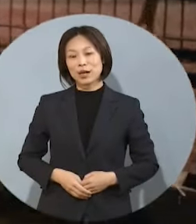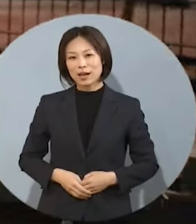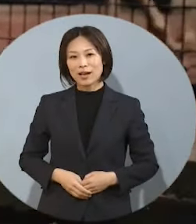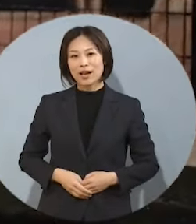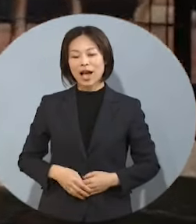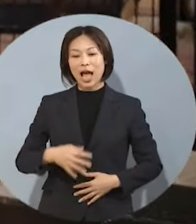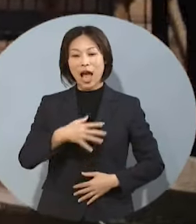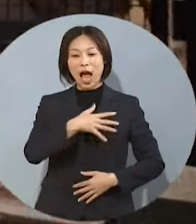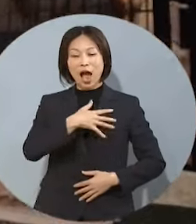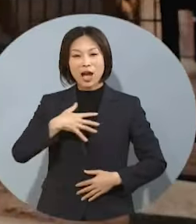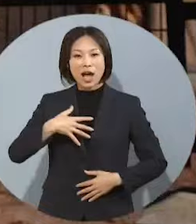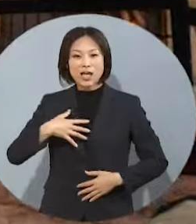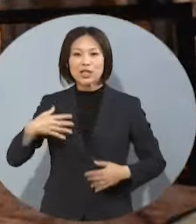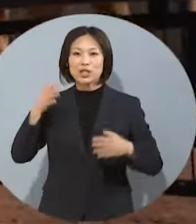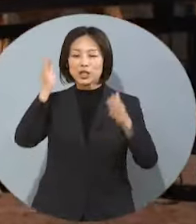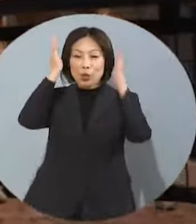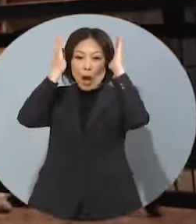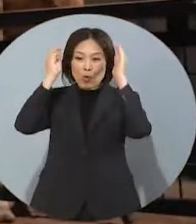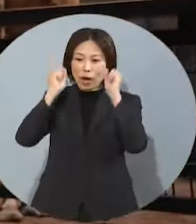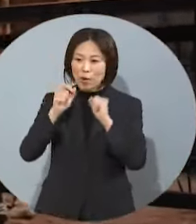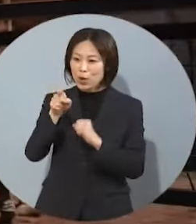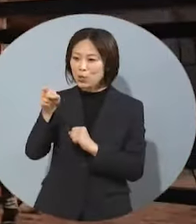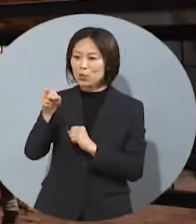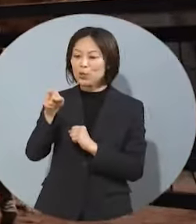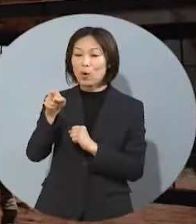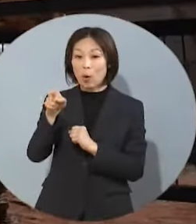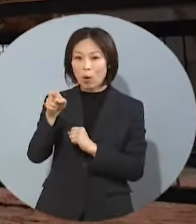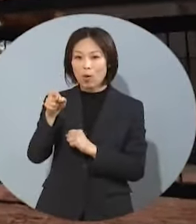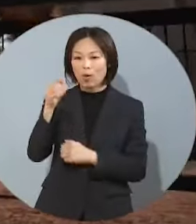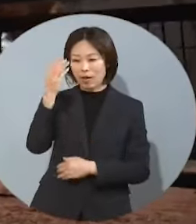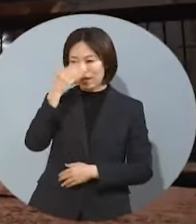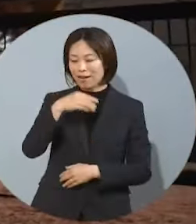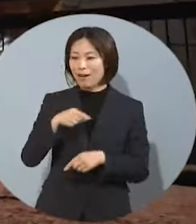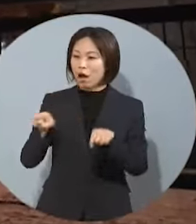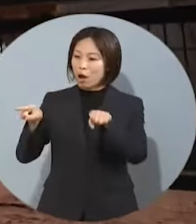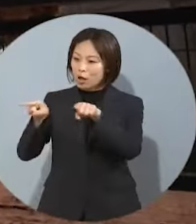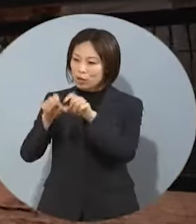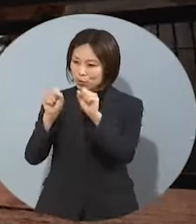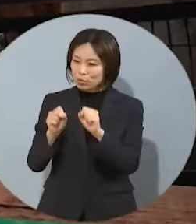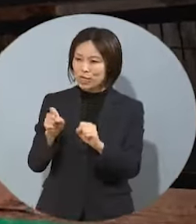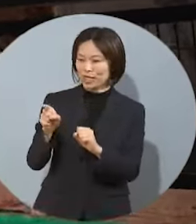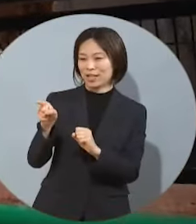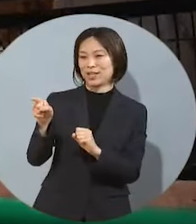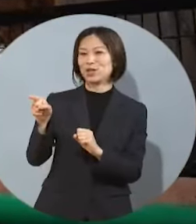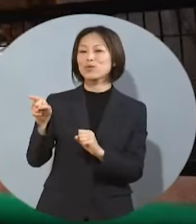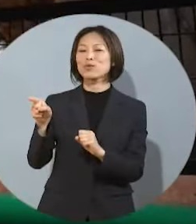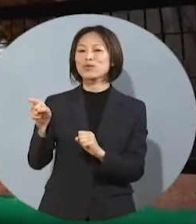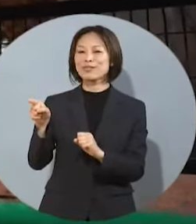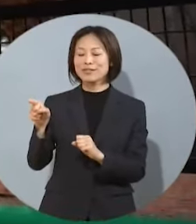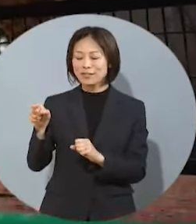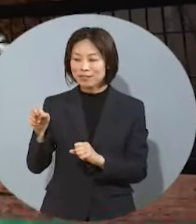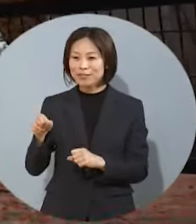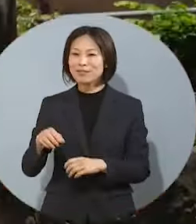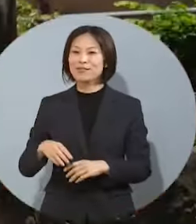シマウマもいる。あ、すごい、一緒にいますよ。